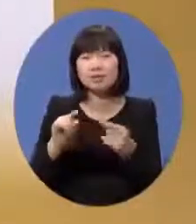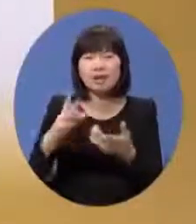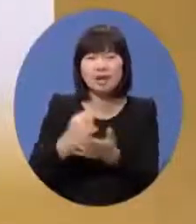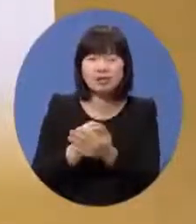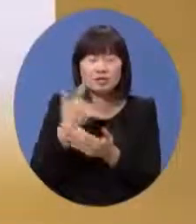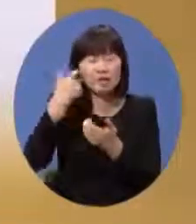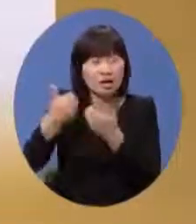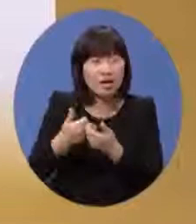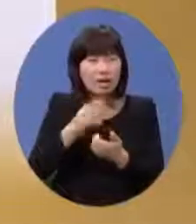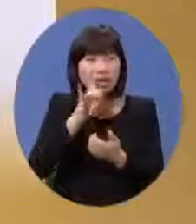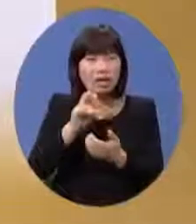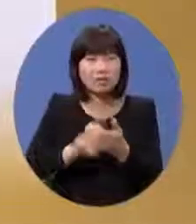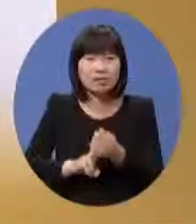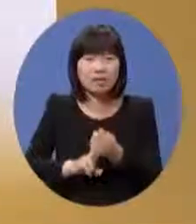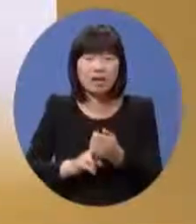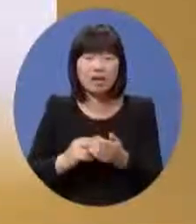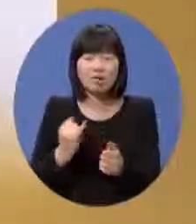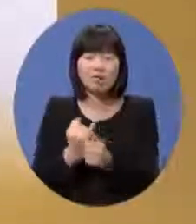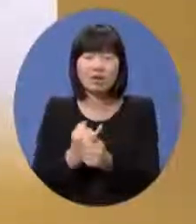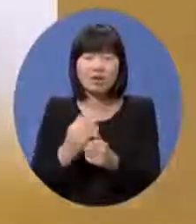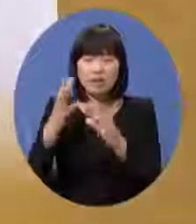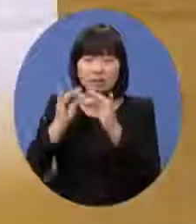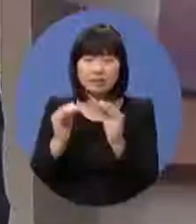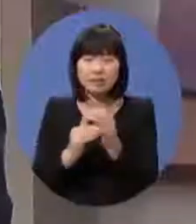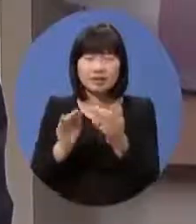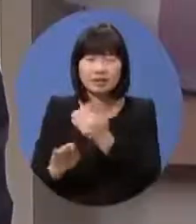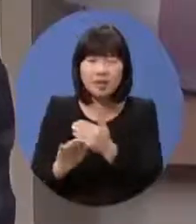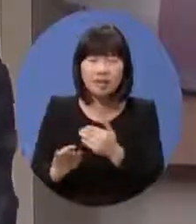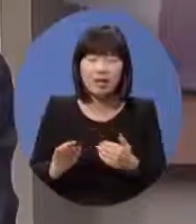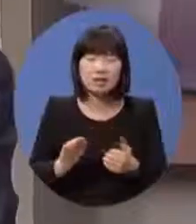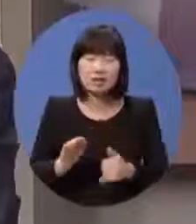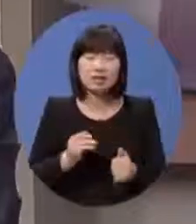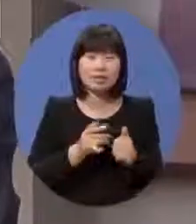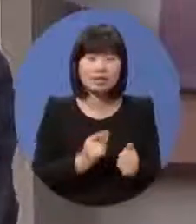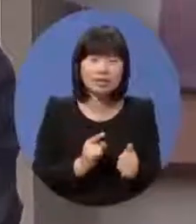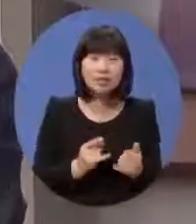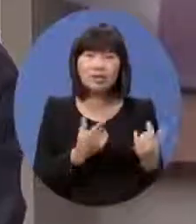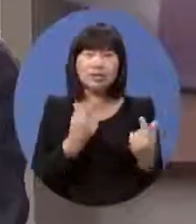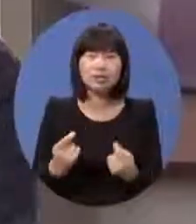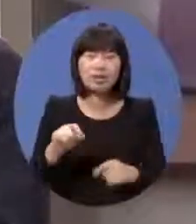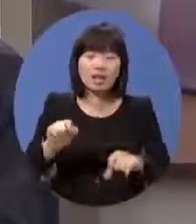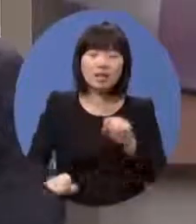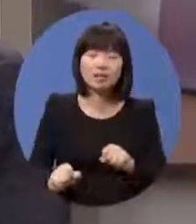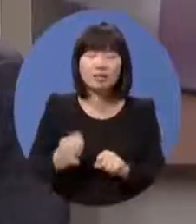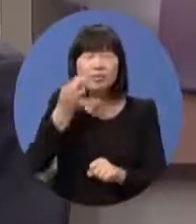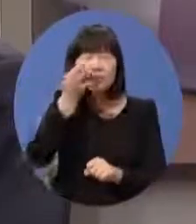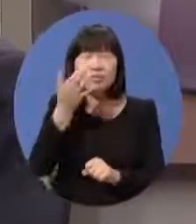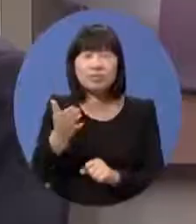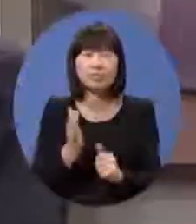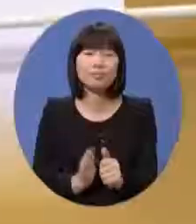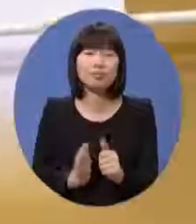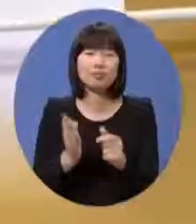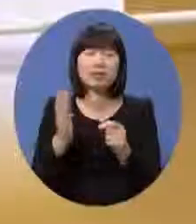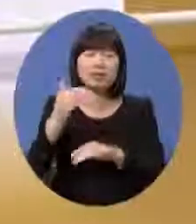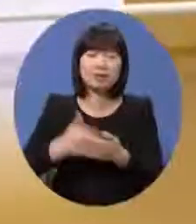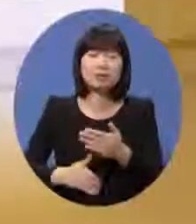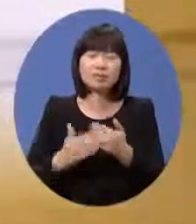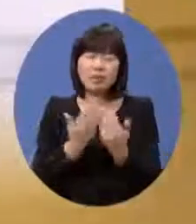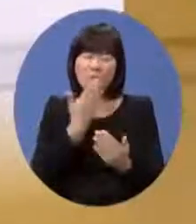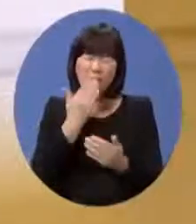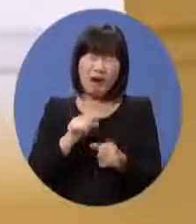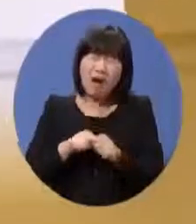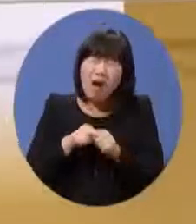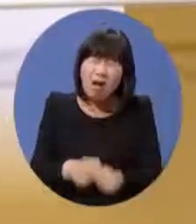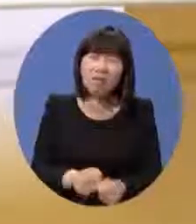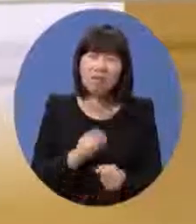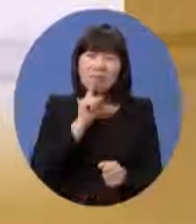이견은 숨어서 부부간에 합의를 하고 난 다음에 애한테서 통일된 일관성 있는 태도를 취해야 됩니다. 네. 그리고 남은 걸 다 먹으라고 억지로